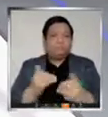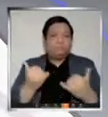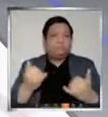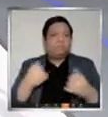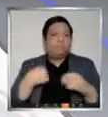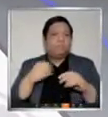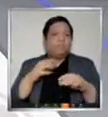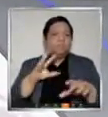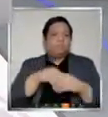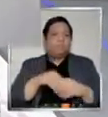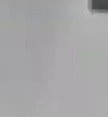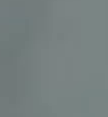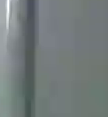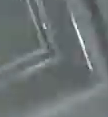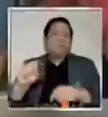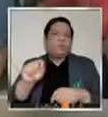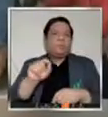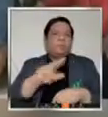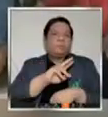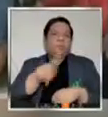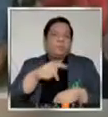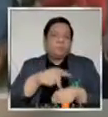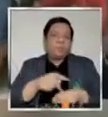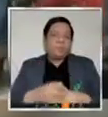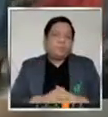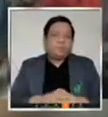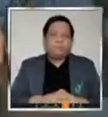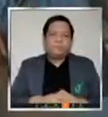inaksyonan ng sumbungan ng bayan.